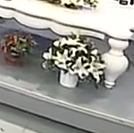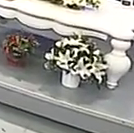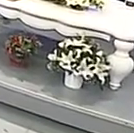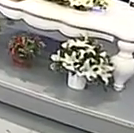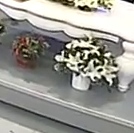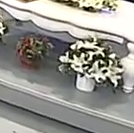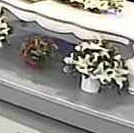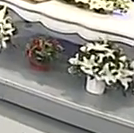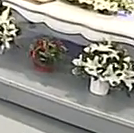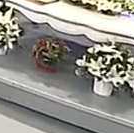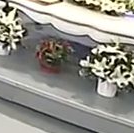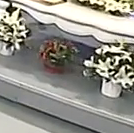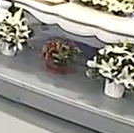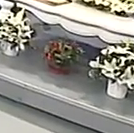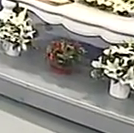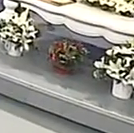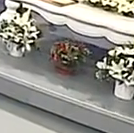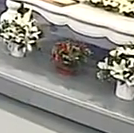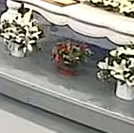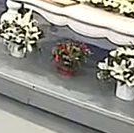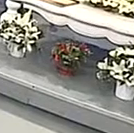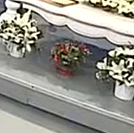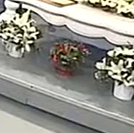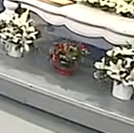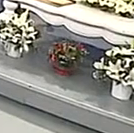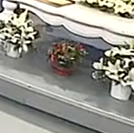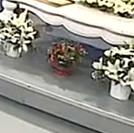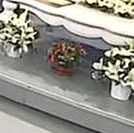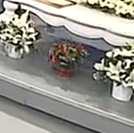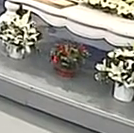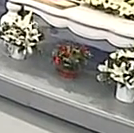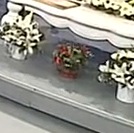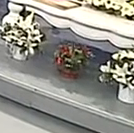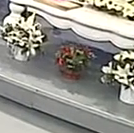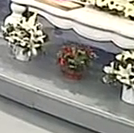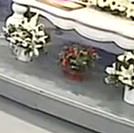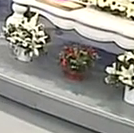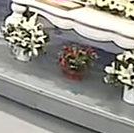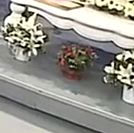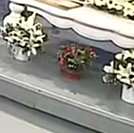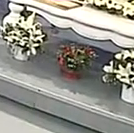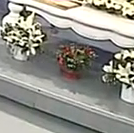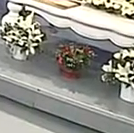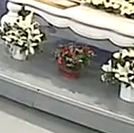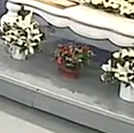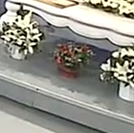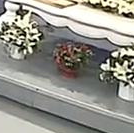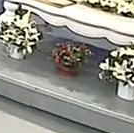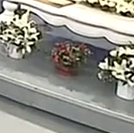Çağrıcı Beyefendi bizlerle beraber olacak ki muhteşem bir saraydan bahsedeceğiz kendisiyle.